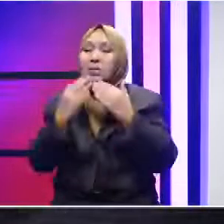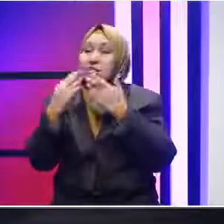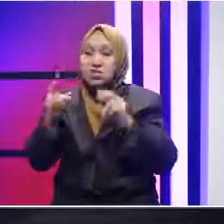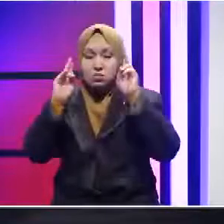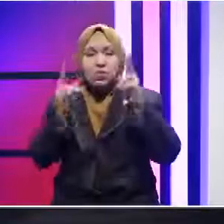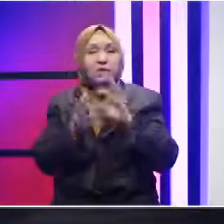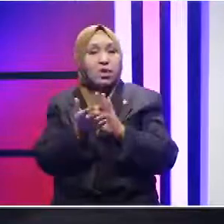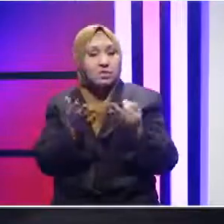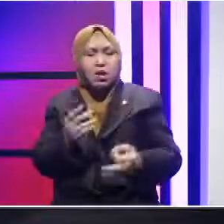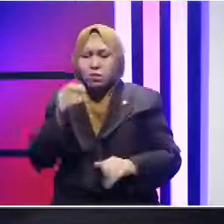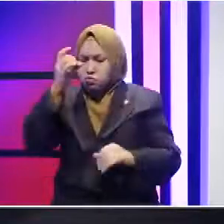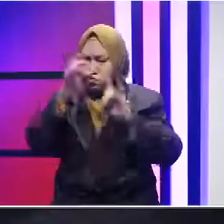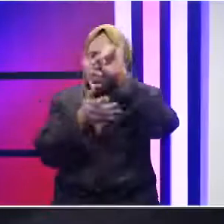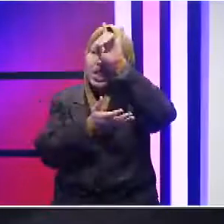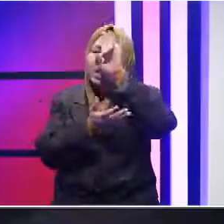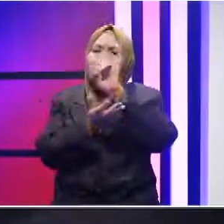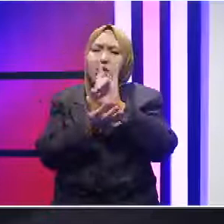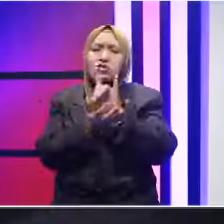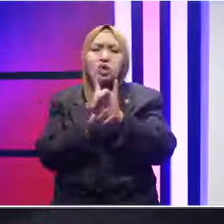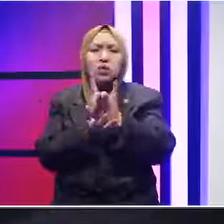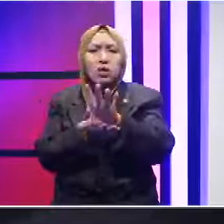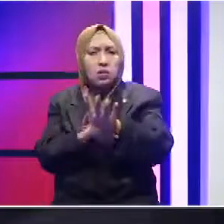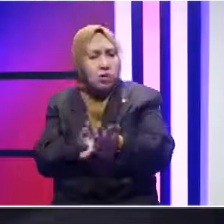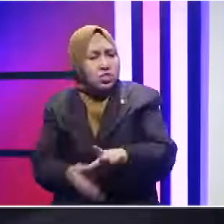A'udzu billahi minasyaitonir rajim.